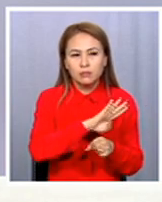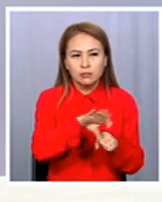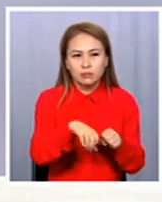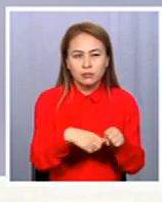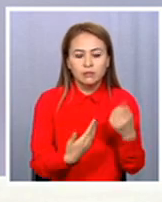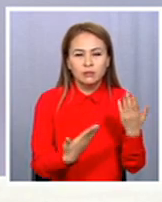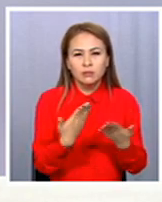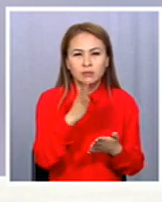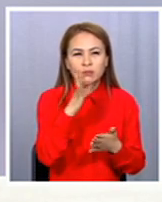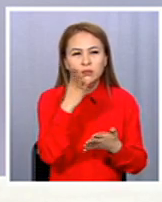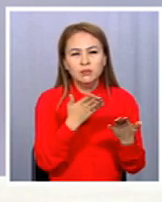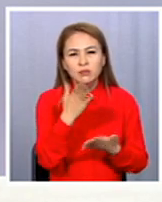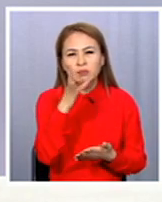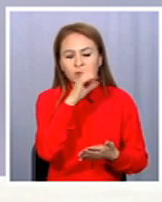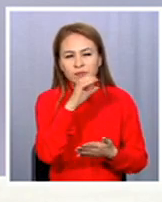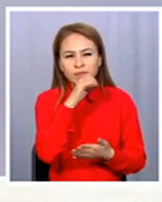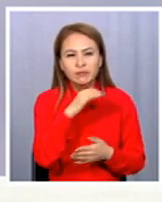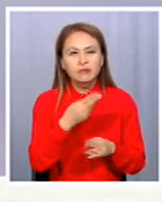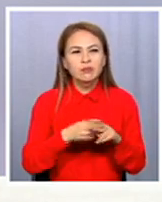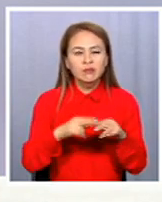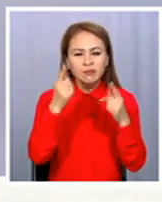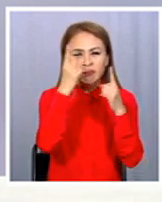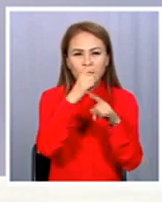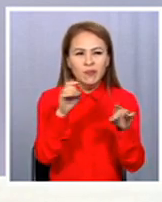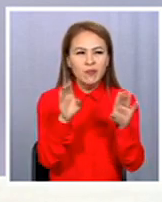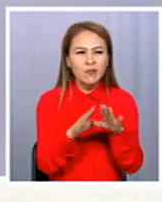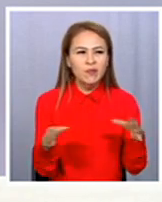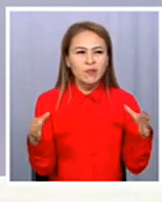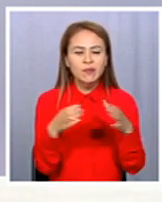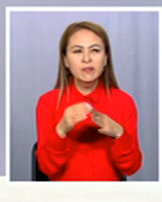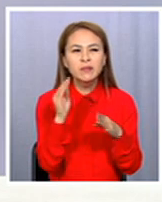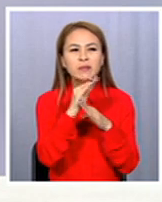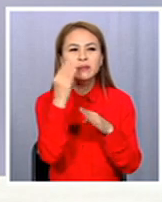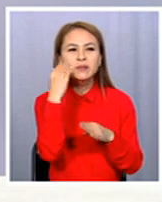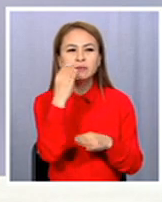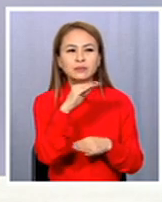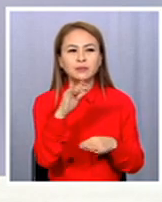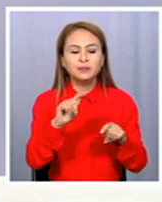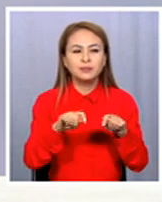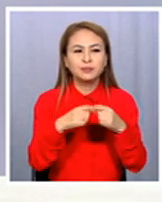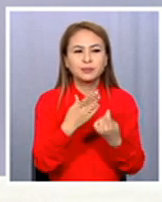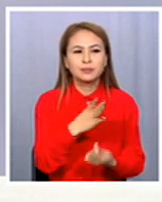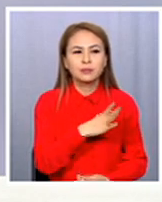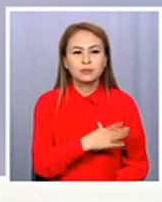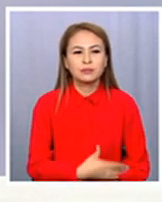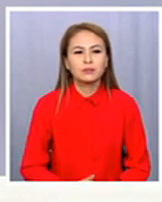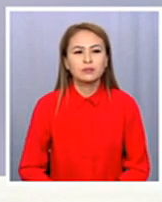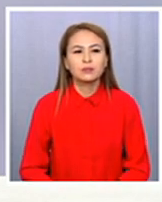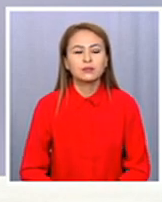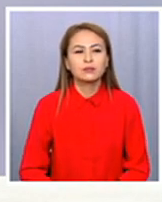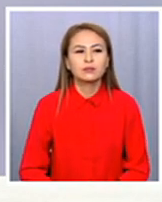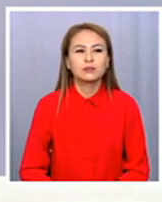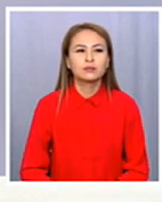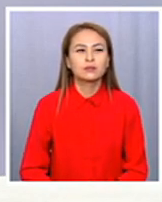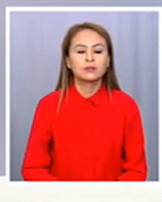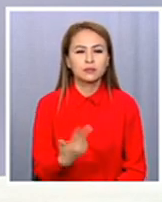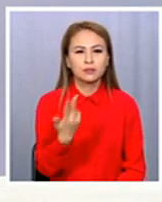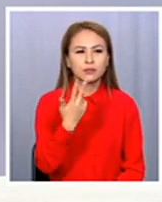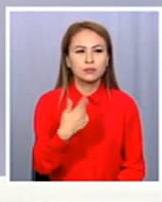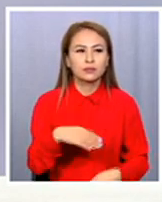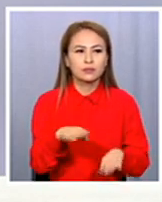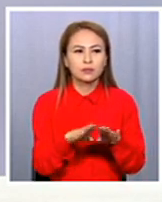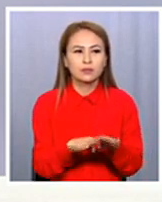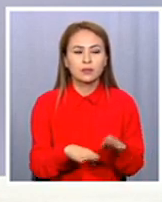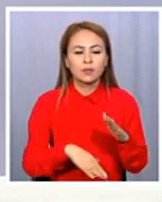немесе ұрланса, онда ол ақпараттың тұтастық қасиеті бұзылды дегенді білдіреді. Үшінші қасиеті бұл